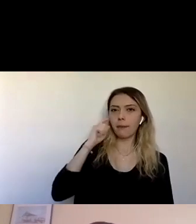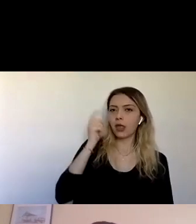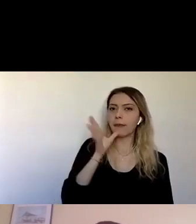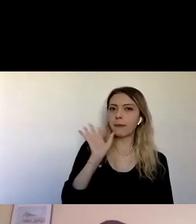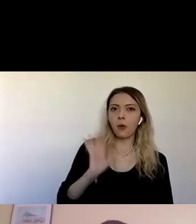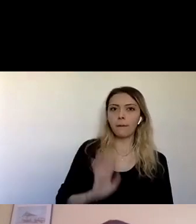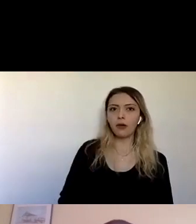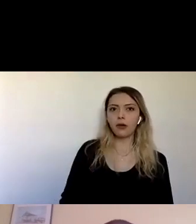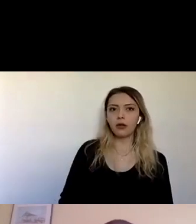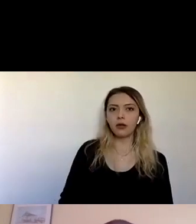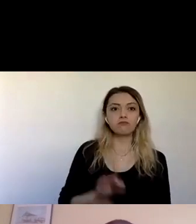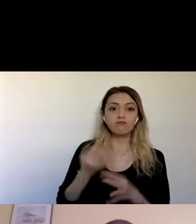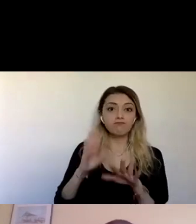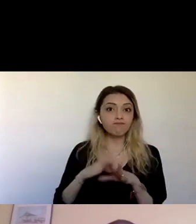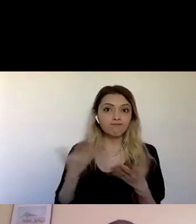bile anlamıyoruz açıkçası.